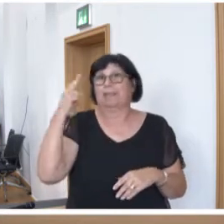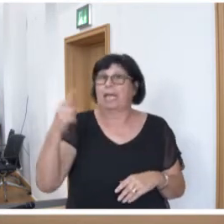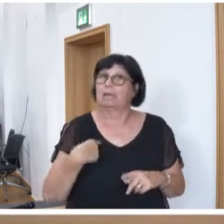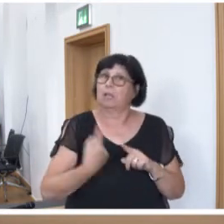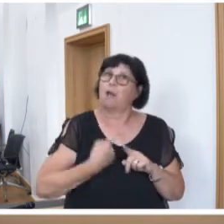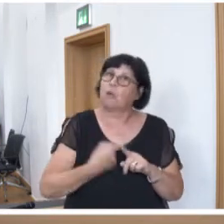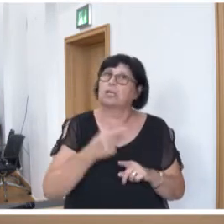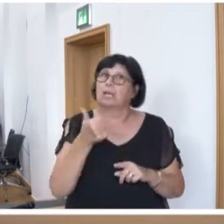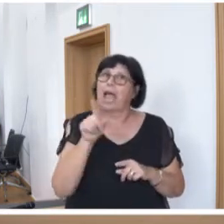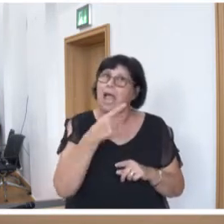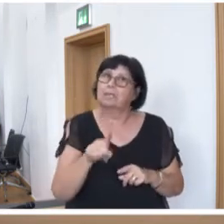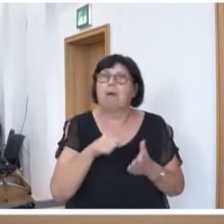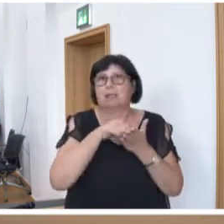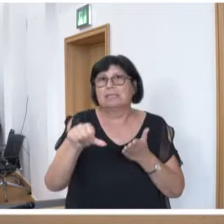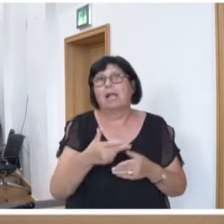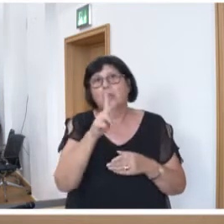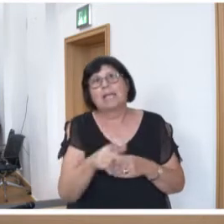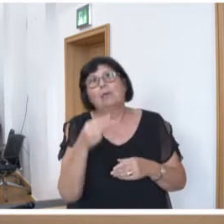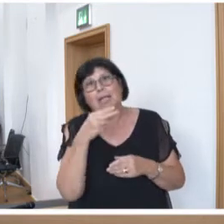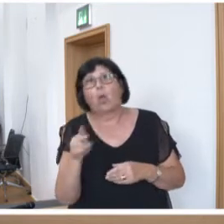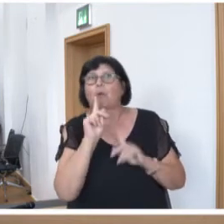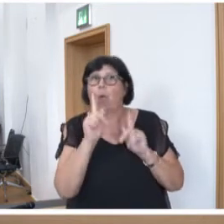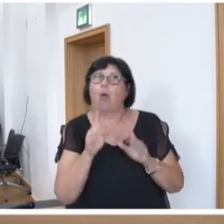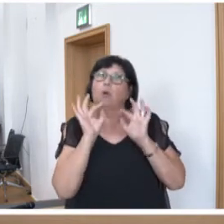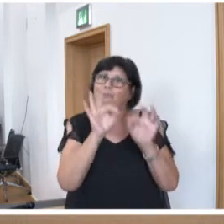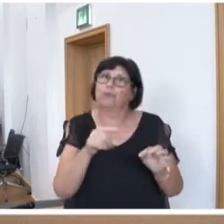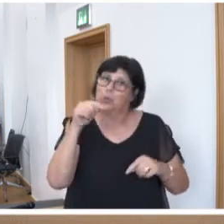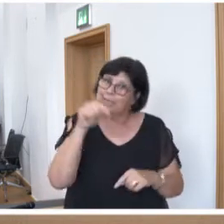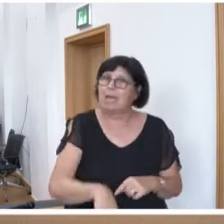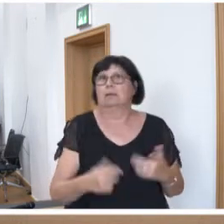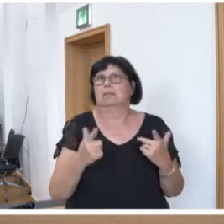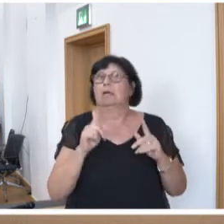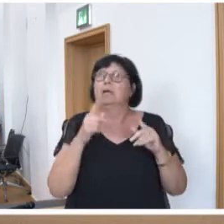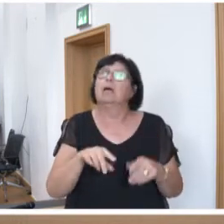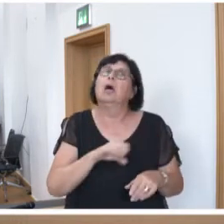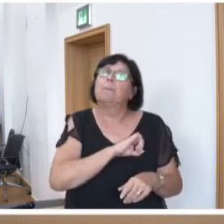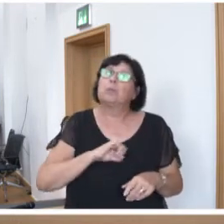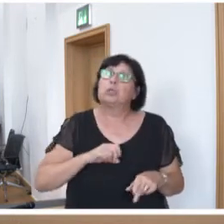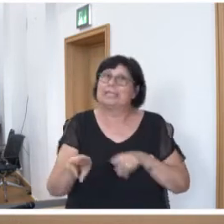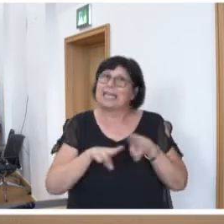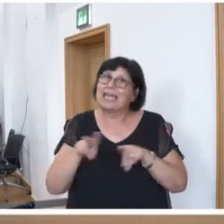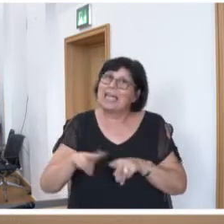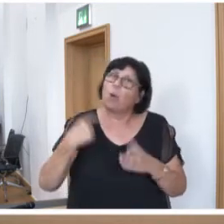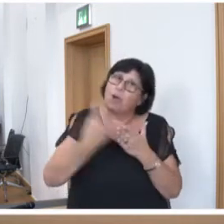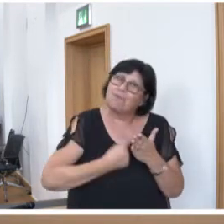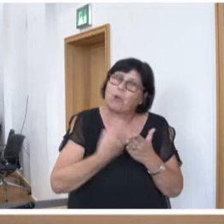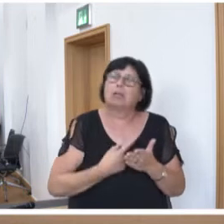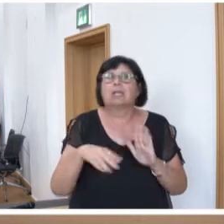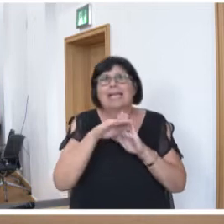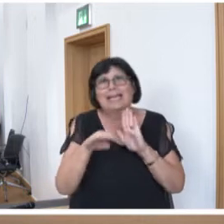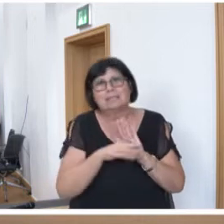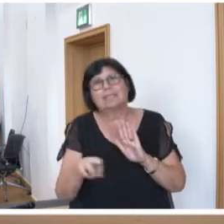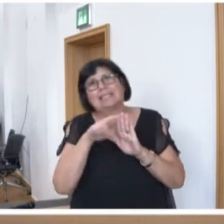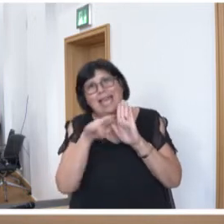die Einmalzahlung von 300 Euro auch für Sie. Wir fordern die Bundesregierung zudem auf, endlich eine Gesetzesregelung zu schaffen,